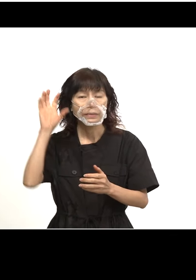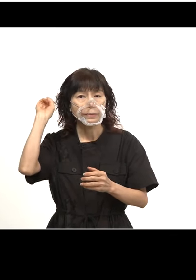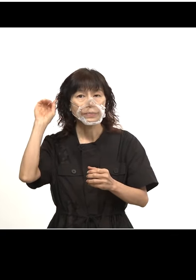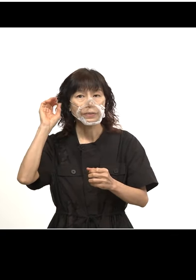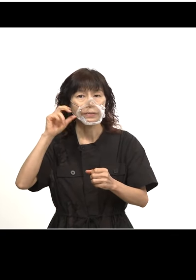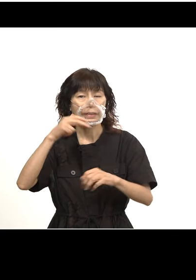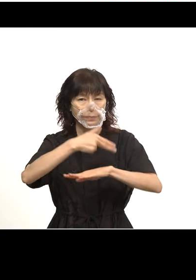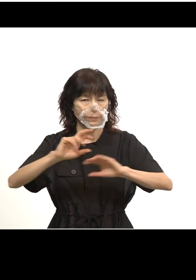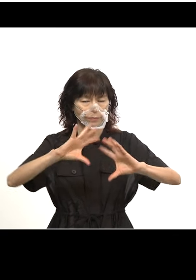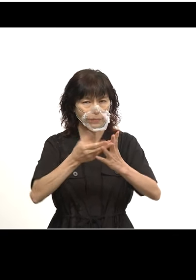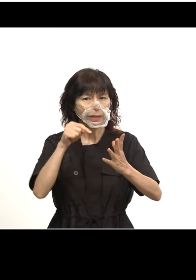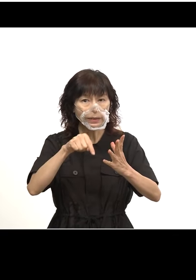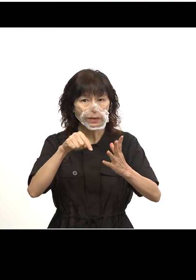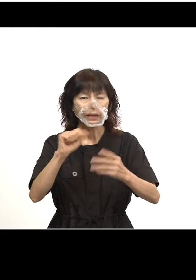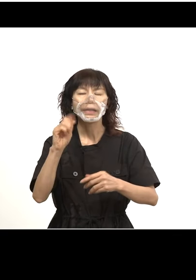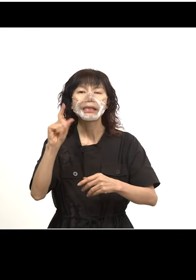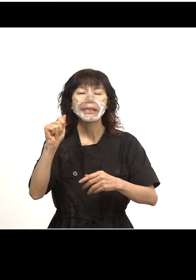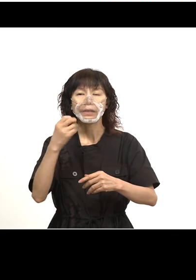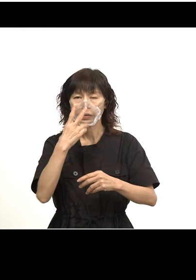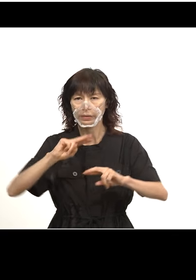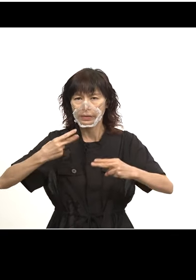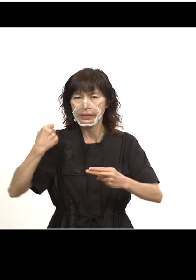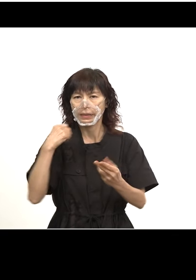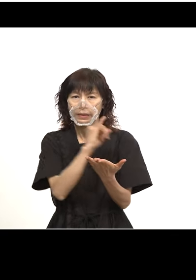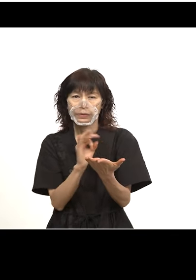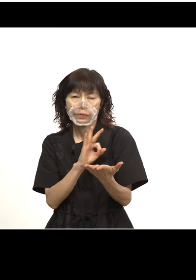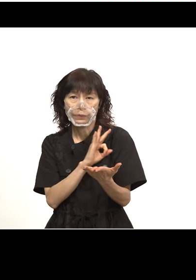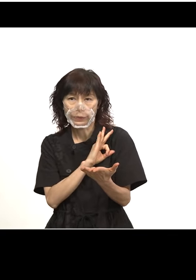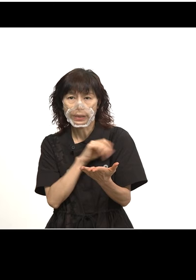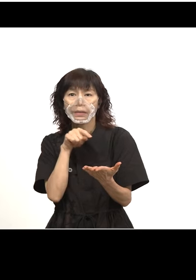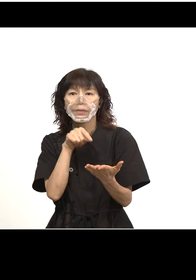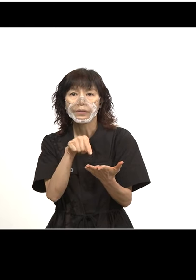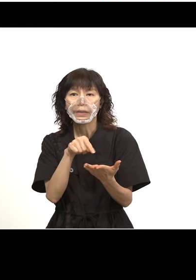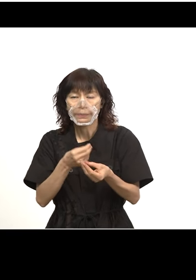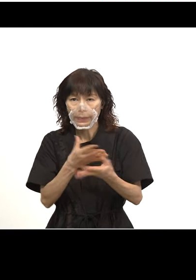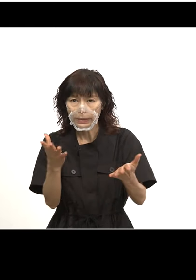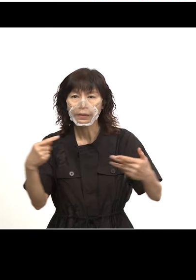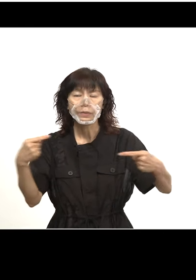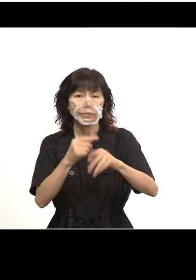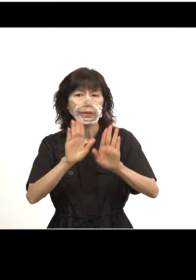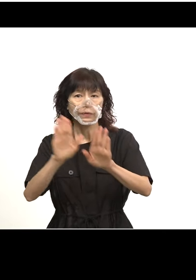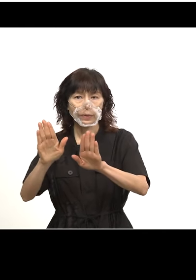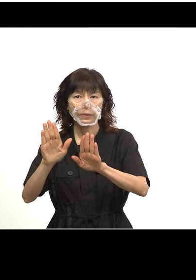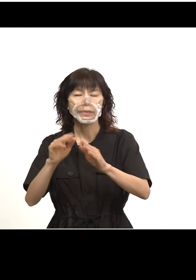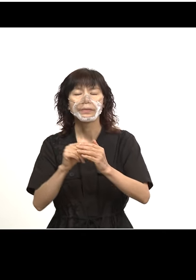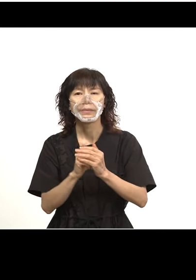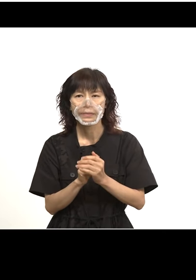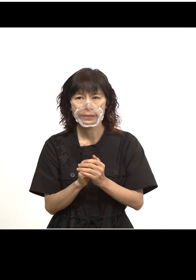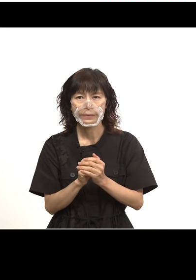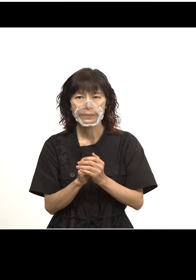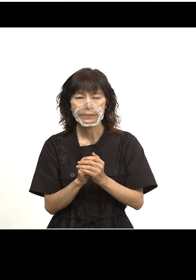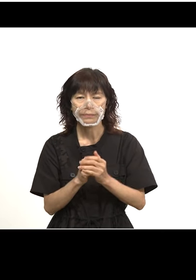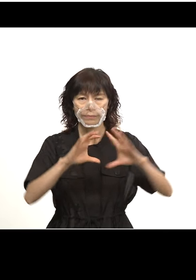伴香港展能藝術會提供的通達服務啦，同埋一